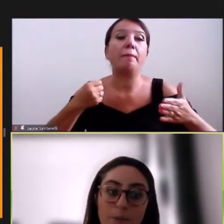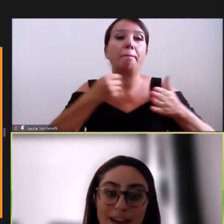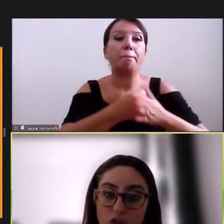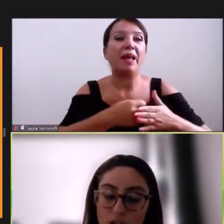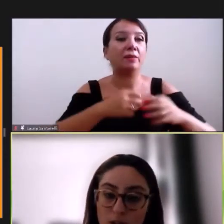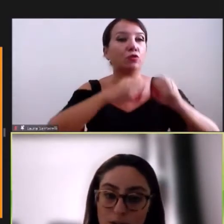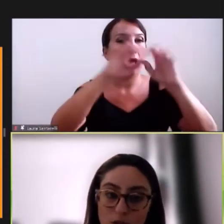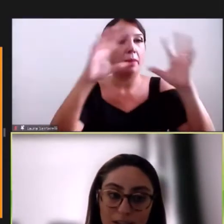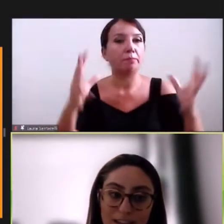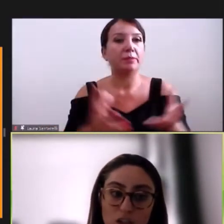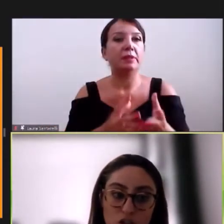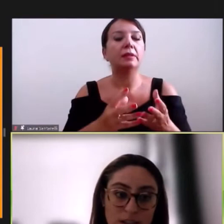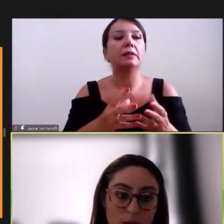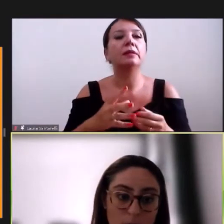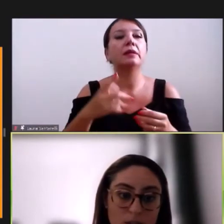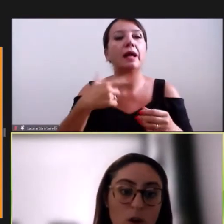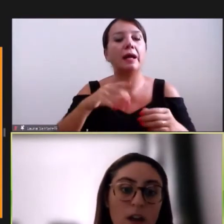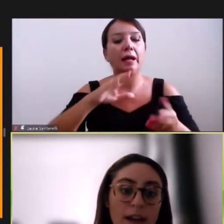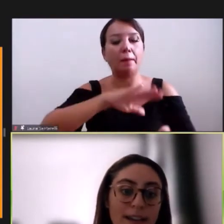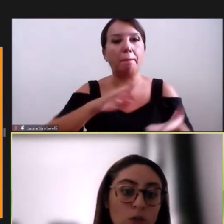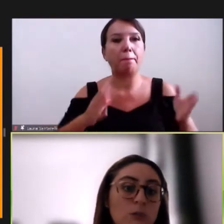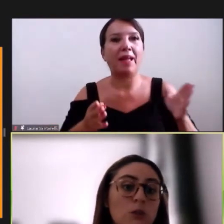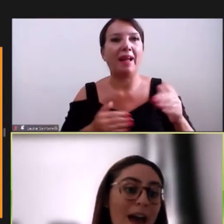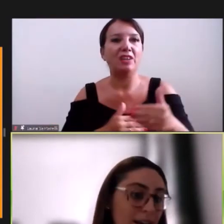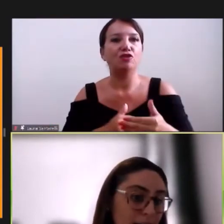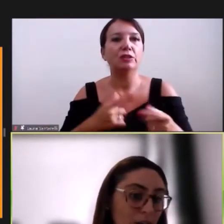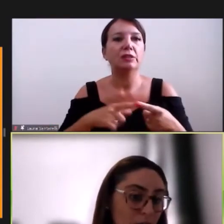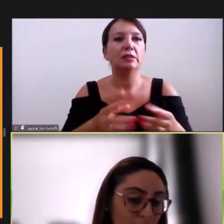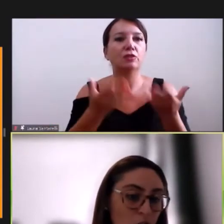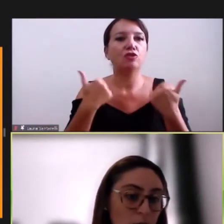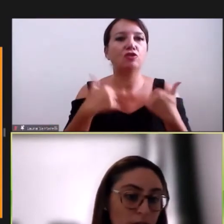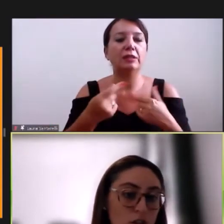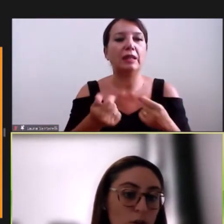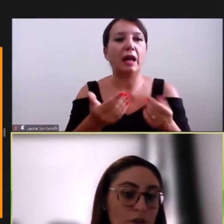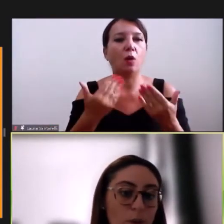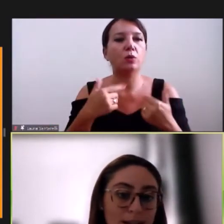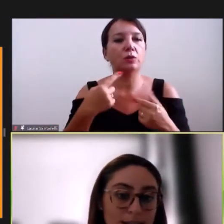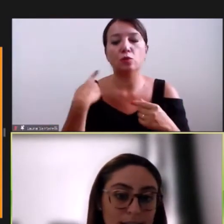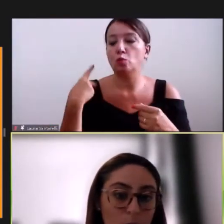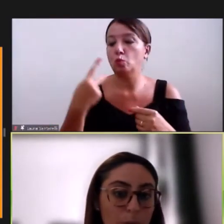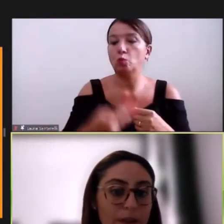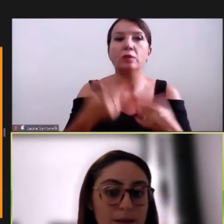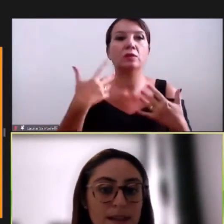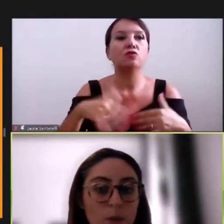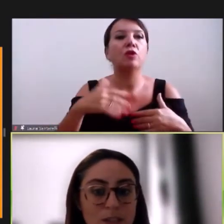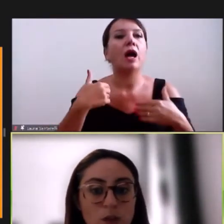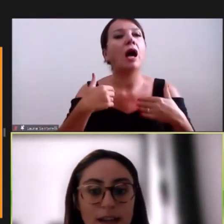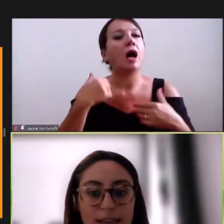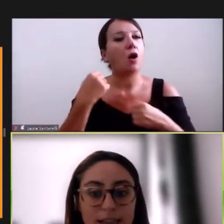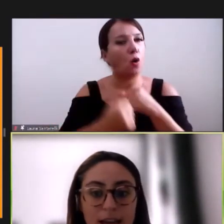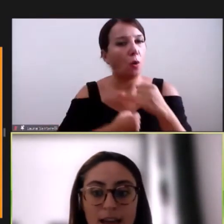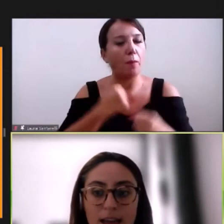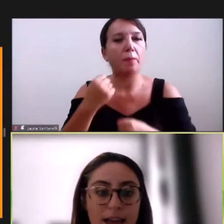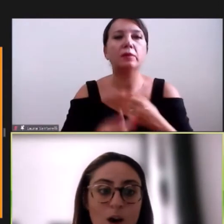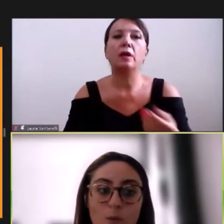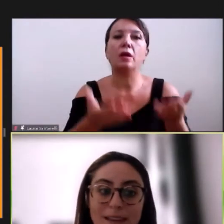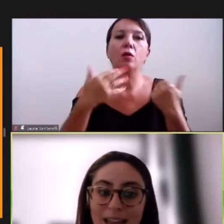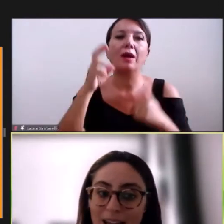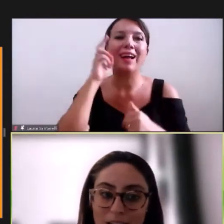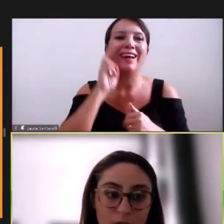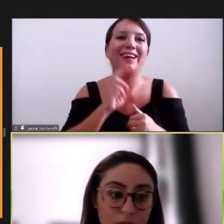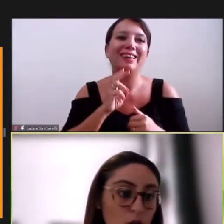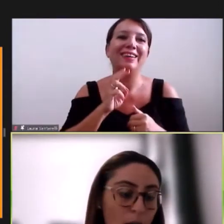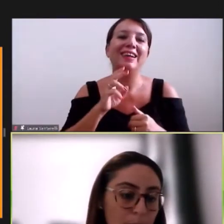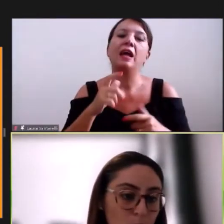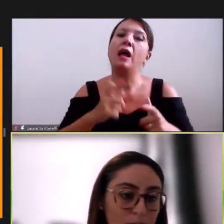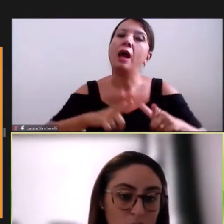particolare del packaging, questo nelle scelte di acquisto. E negli ultimi due anni, infatti, come vi dicevo, la frequenza dei comportamenti d'acquisto green è